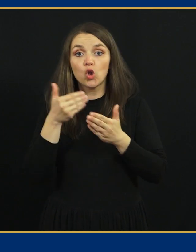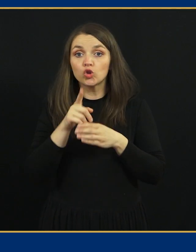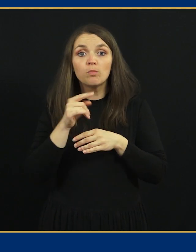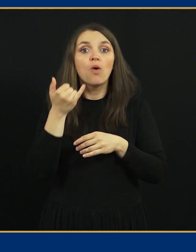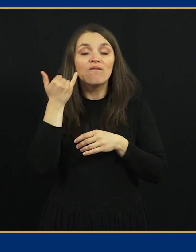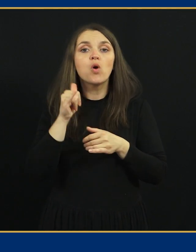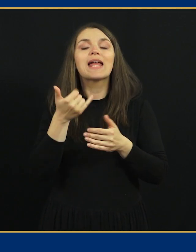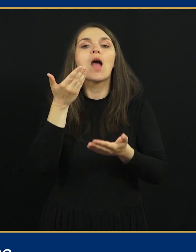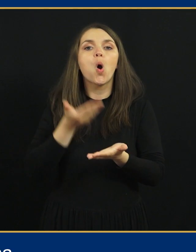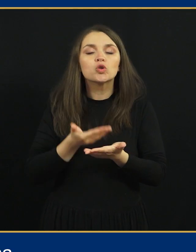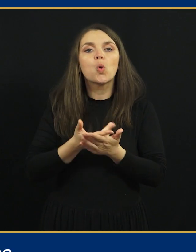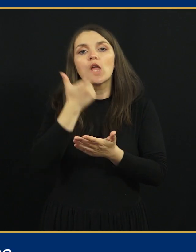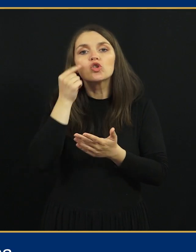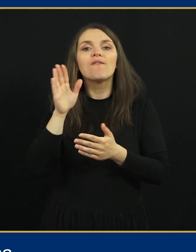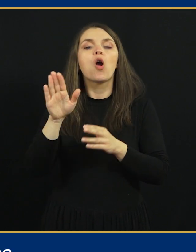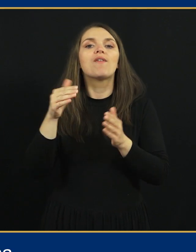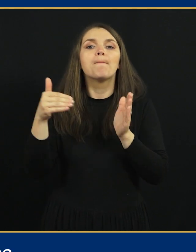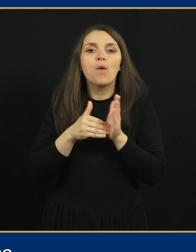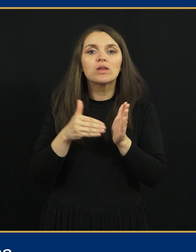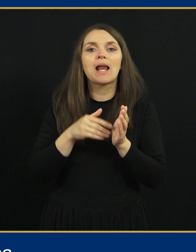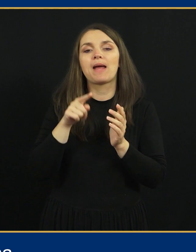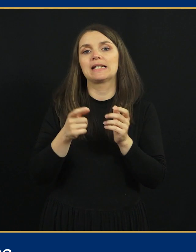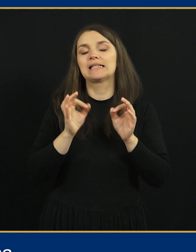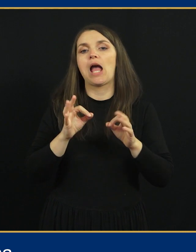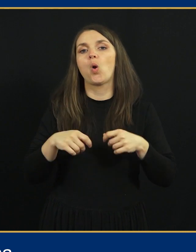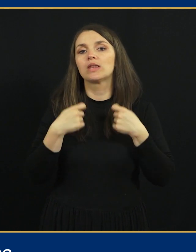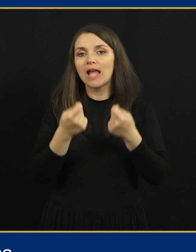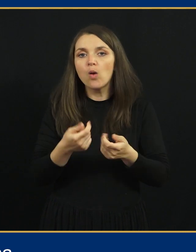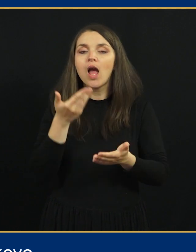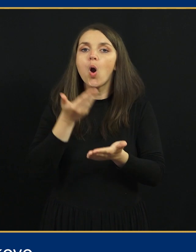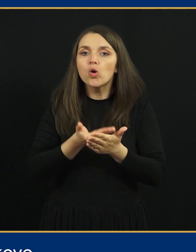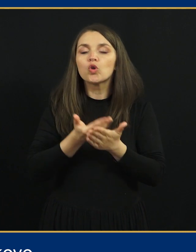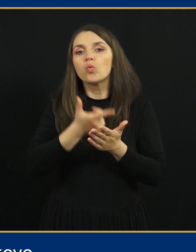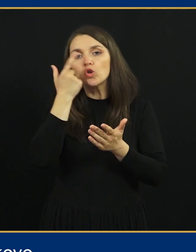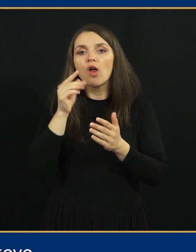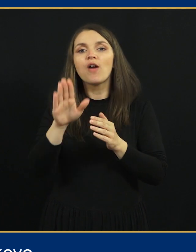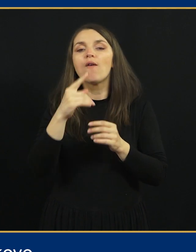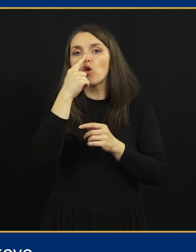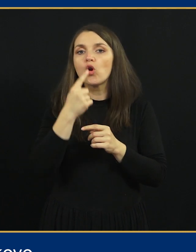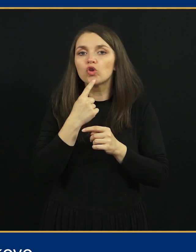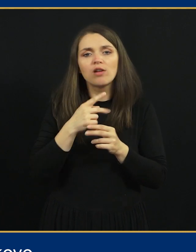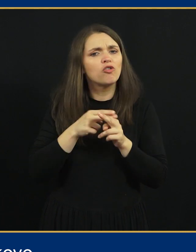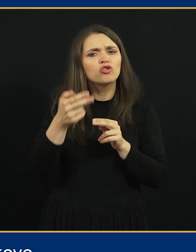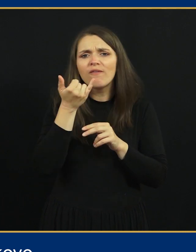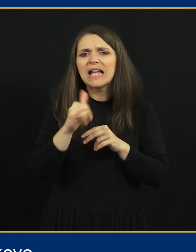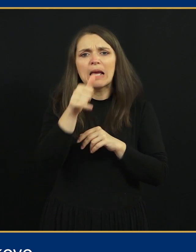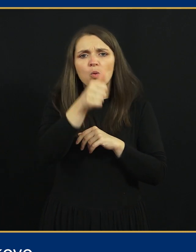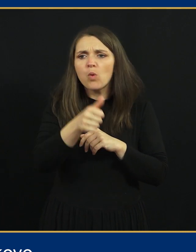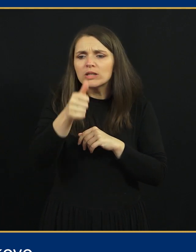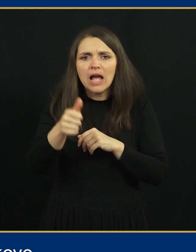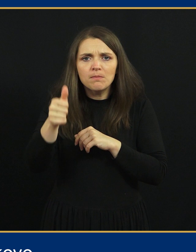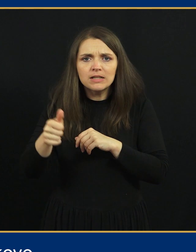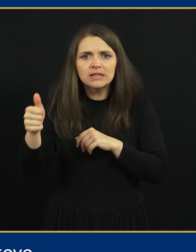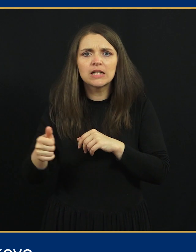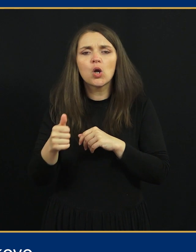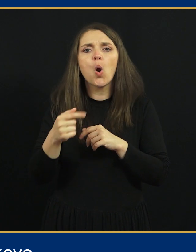voda. Dostop do vode je osnovna človekova potreba, ki zagotavlja osnovno človekovo dostojanstvo